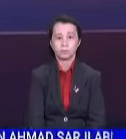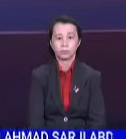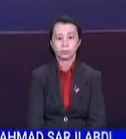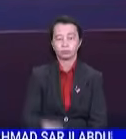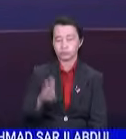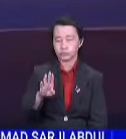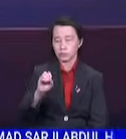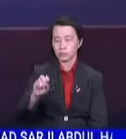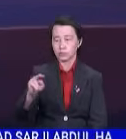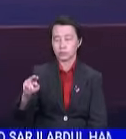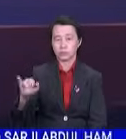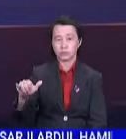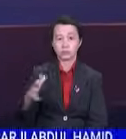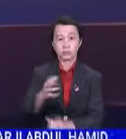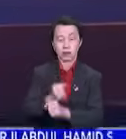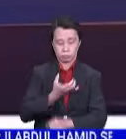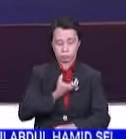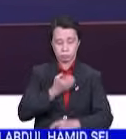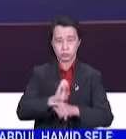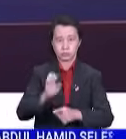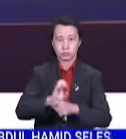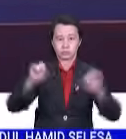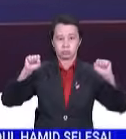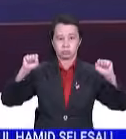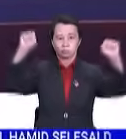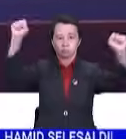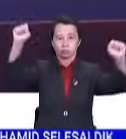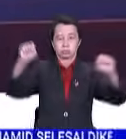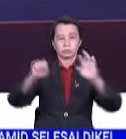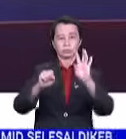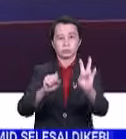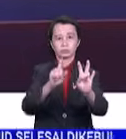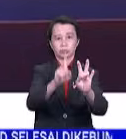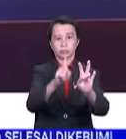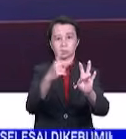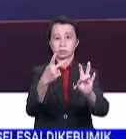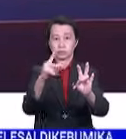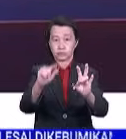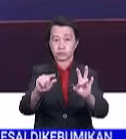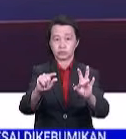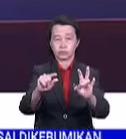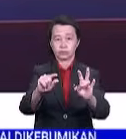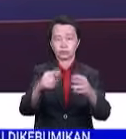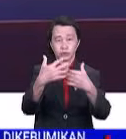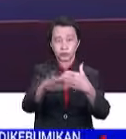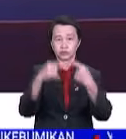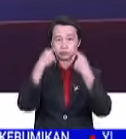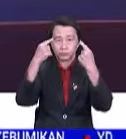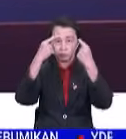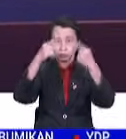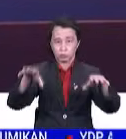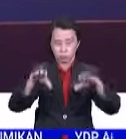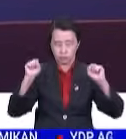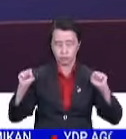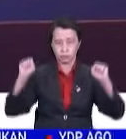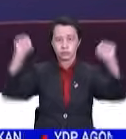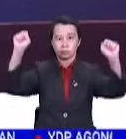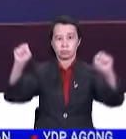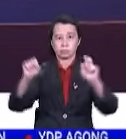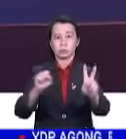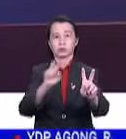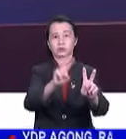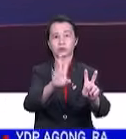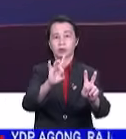e-body menyumbang pengingat Mas negara dalam masyarakat atau lifting kategori 71 kg setelah berjaya melakukan angkatan